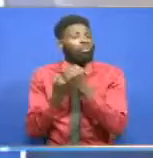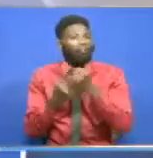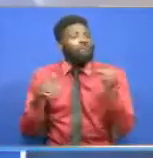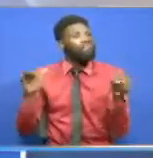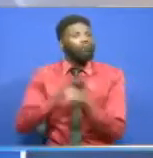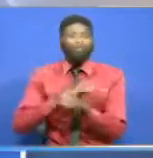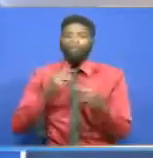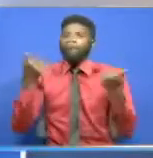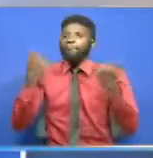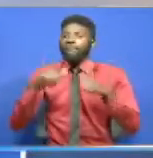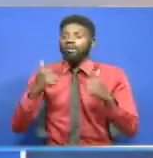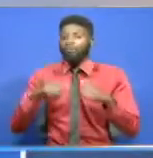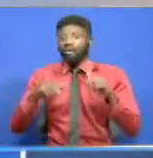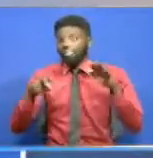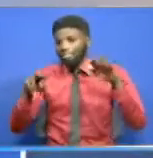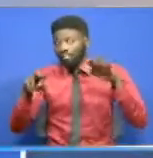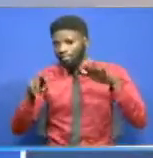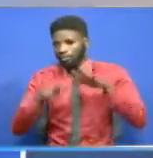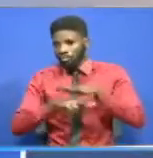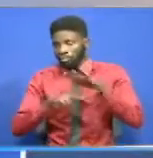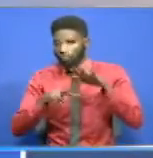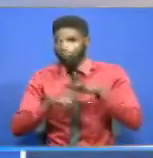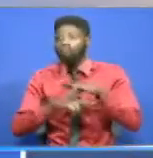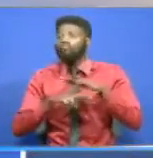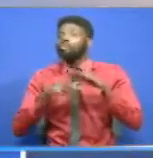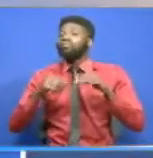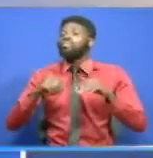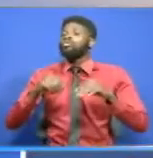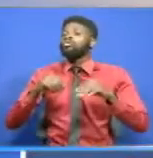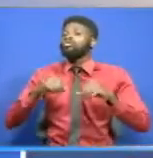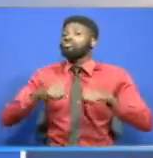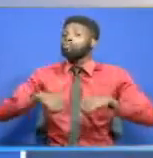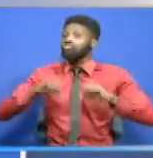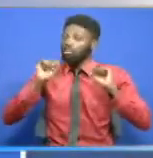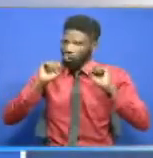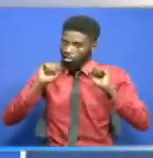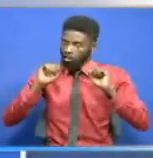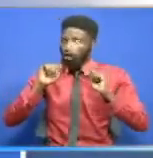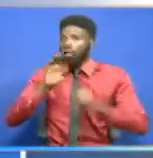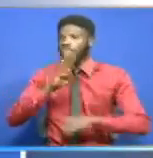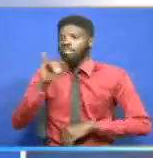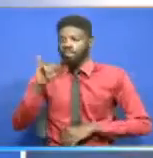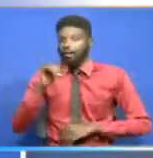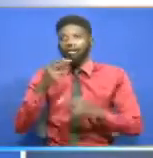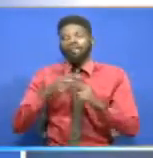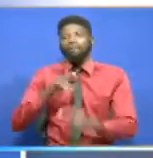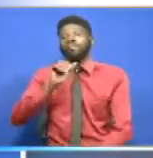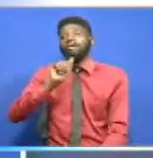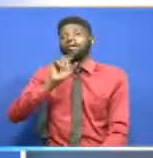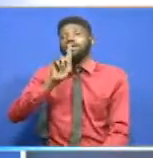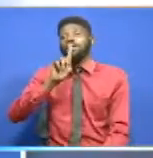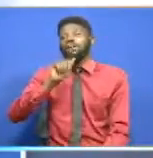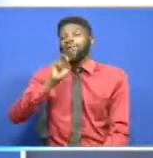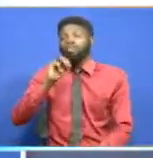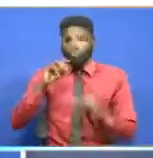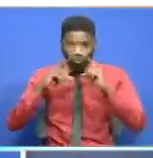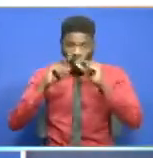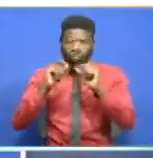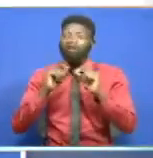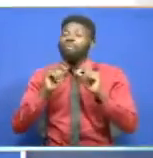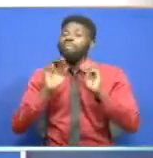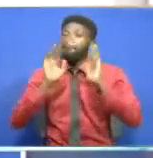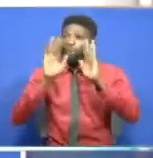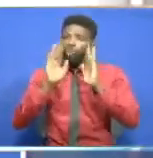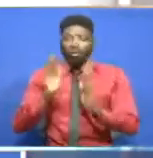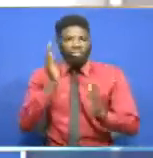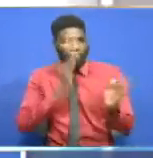Naibu mwenyekiti wa jopo la maridhiano Profesa Adams Oloo anasema kwamba hata ingawa ipo haja kuandaa kura ya maamuzi kuhusu